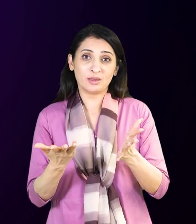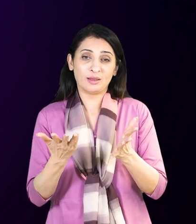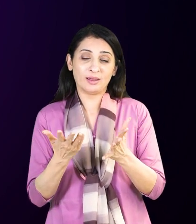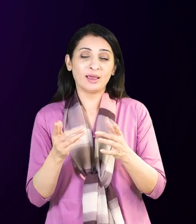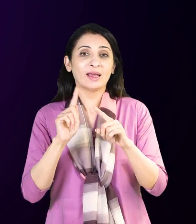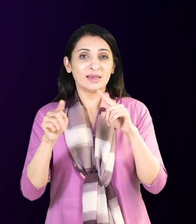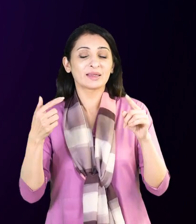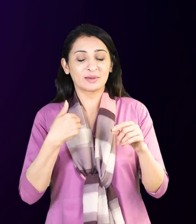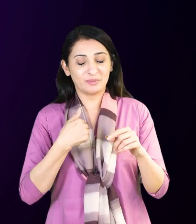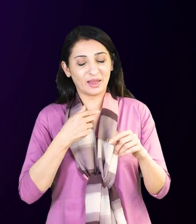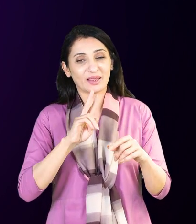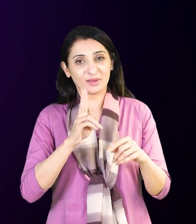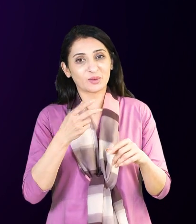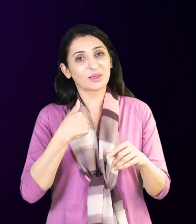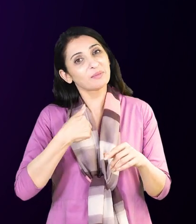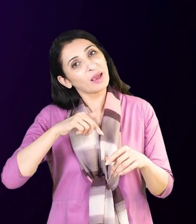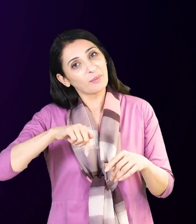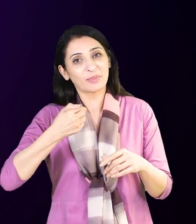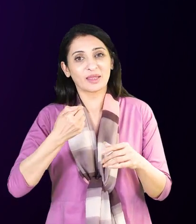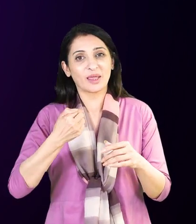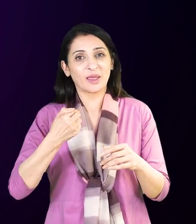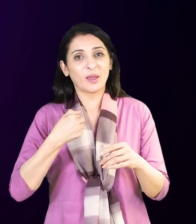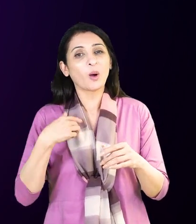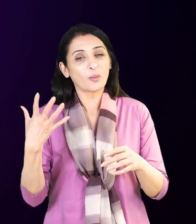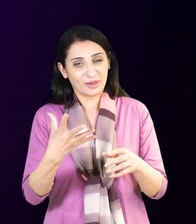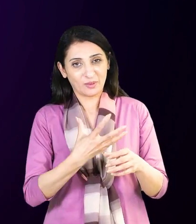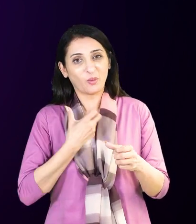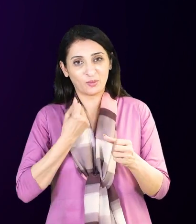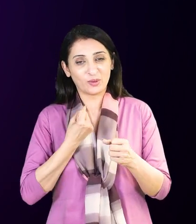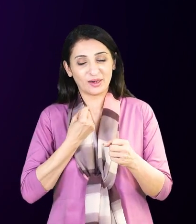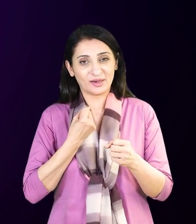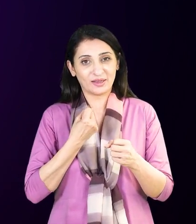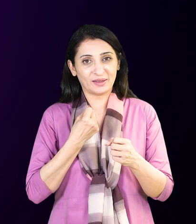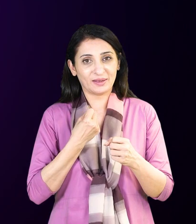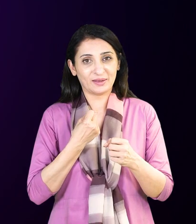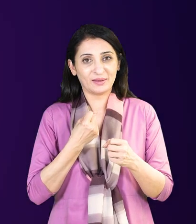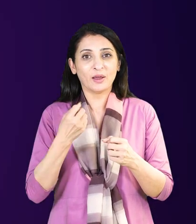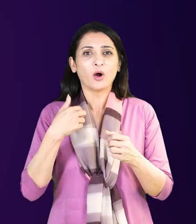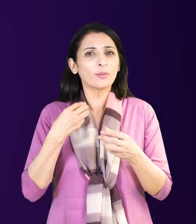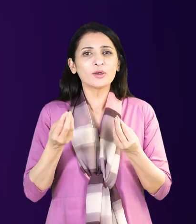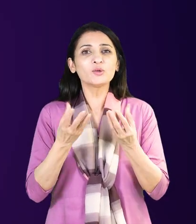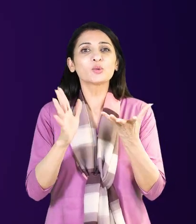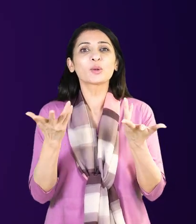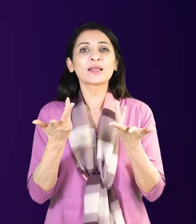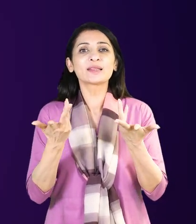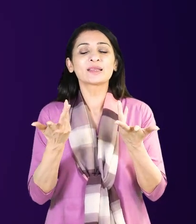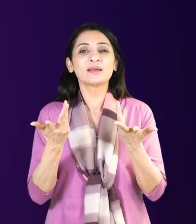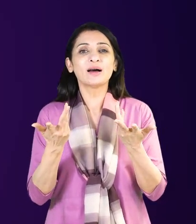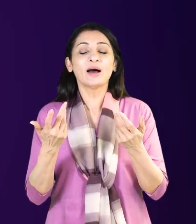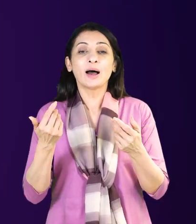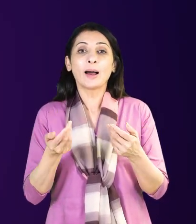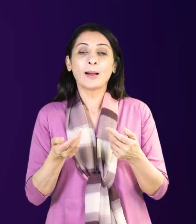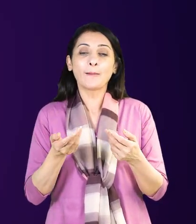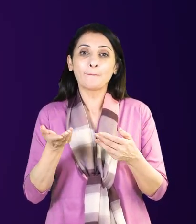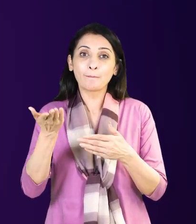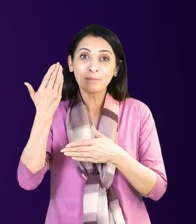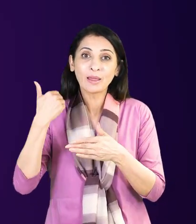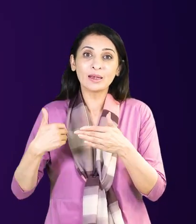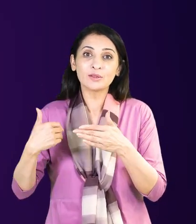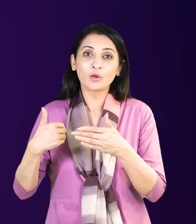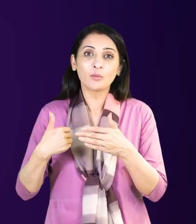बहुत मुश्किल भी रही है, बट आई कैन से इट्स माई ओन और मैं खुद इसको ओन करती हूँ। स्टार्ट मैंने ऐसे लिया था कि पहले